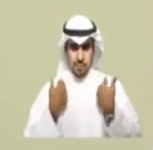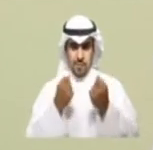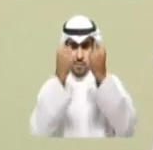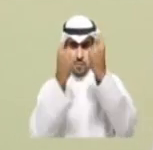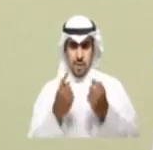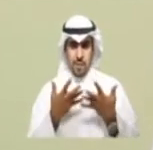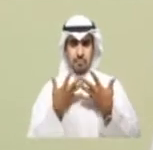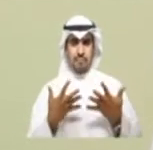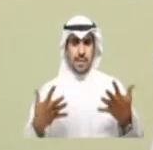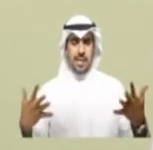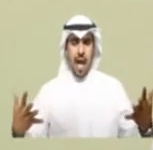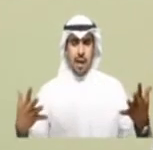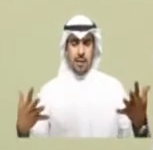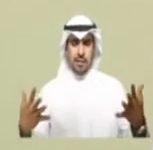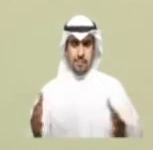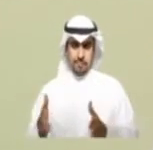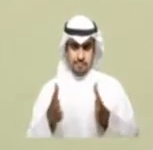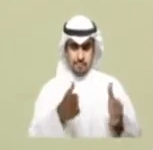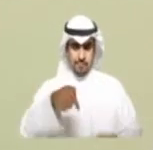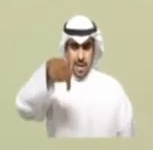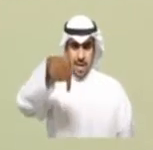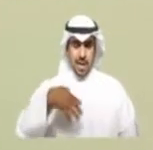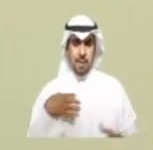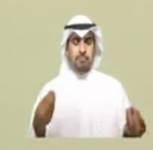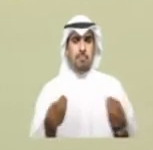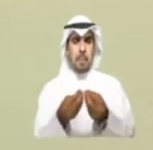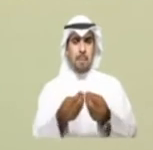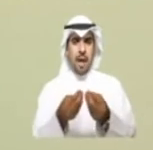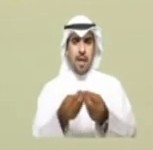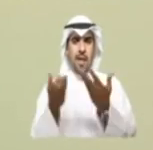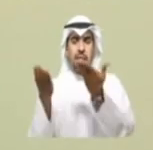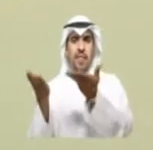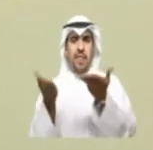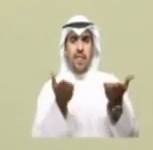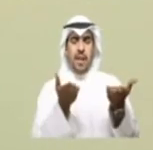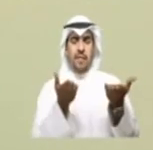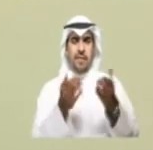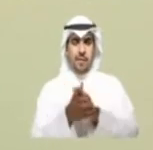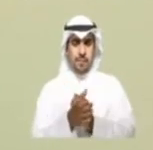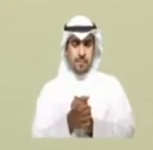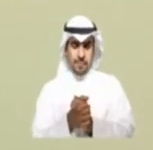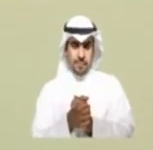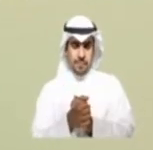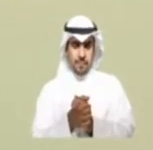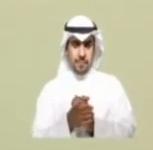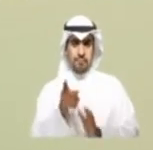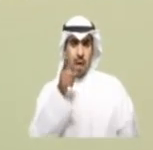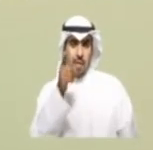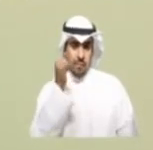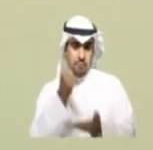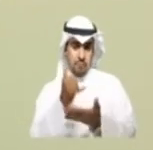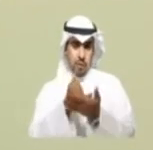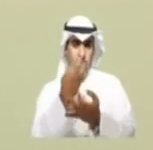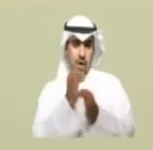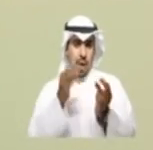يسر وسهولة. الآن معنا منور ضيف كريم أيضا هو معني